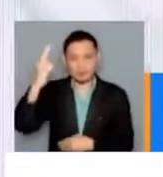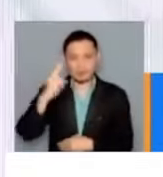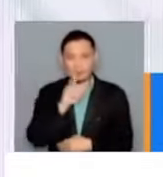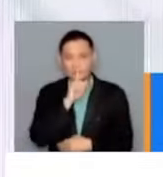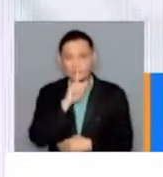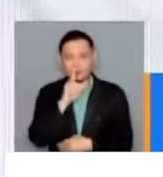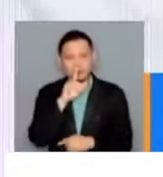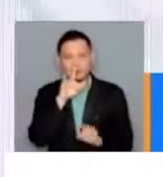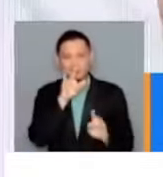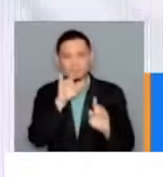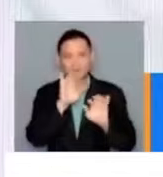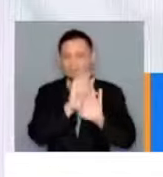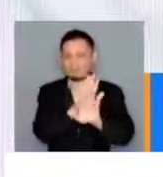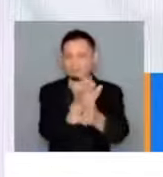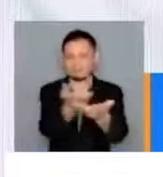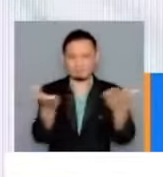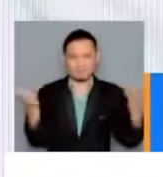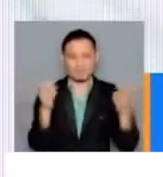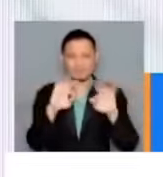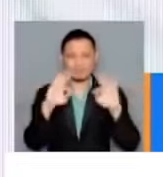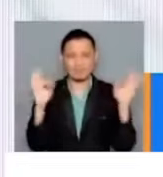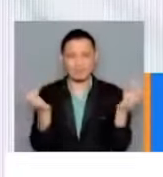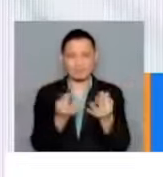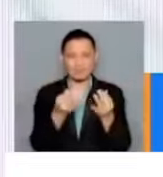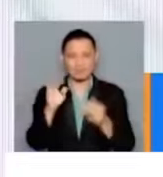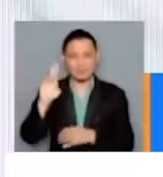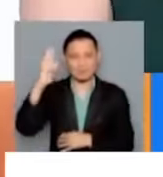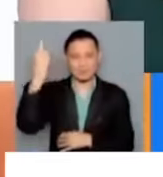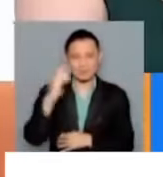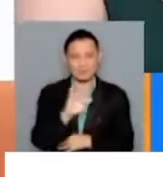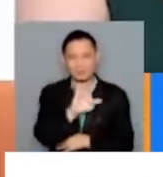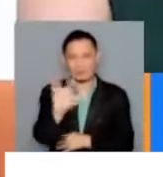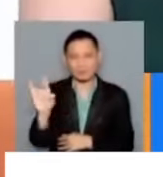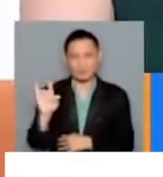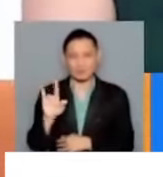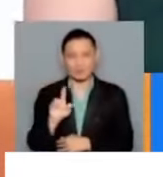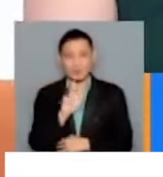to, itong show na to. Kaya ito po, panoodin po natin to.